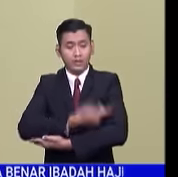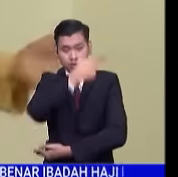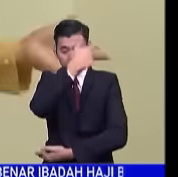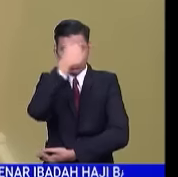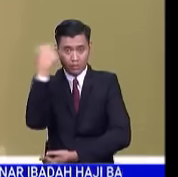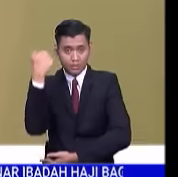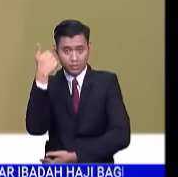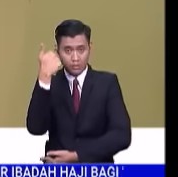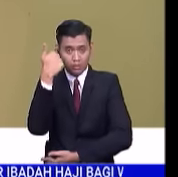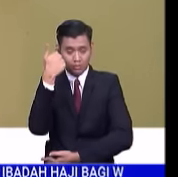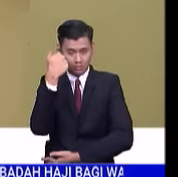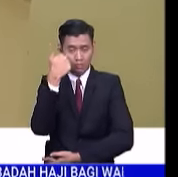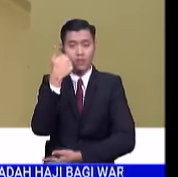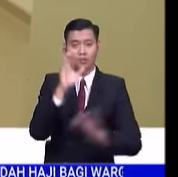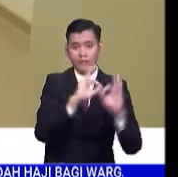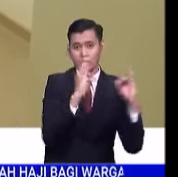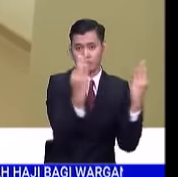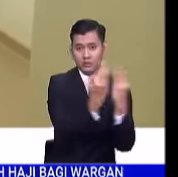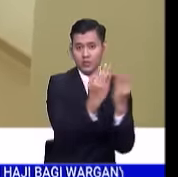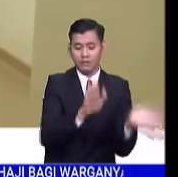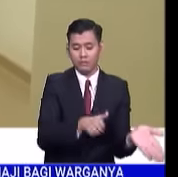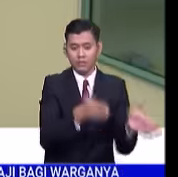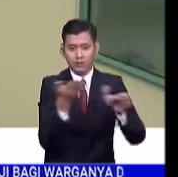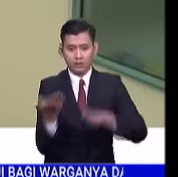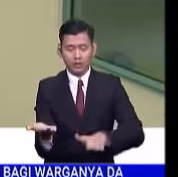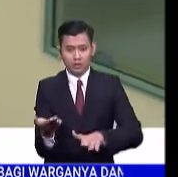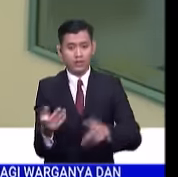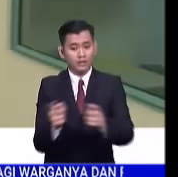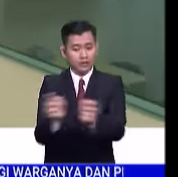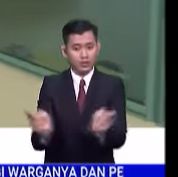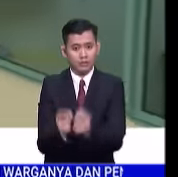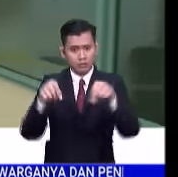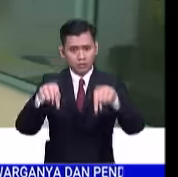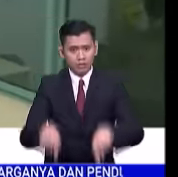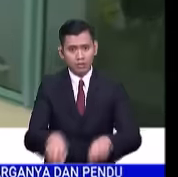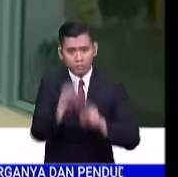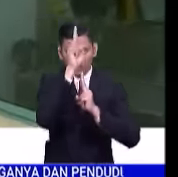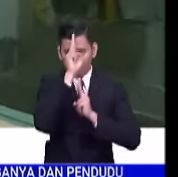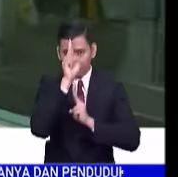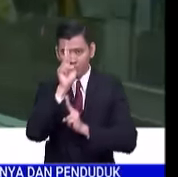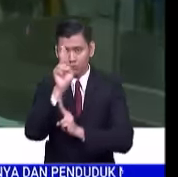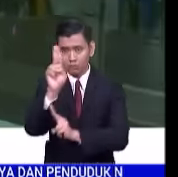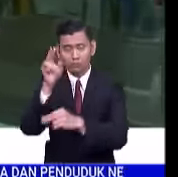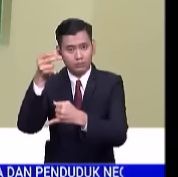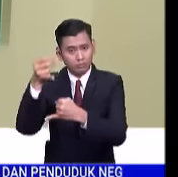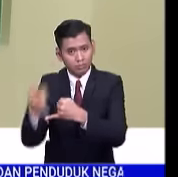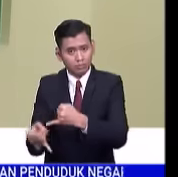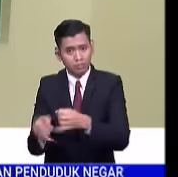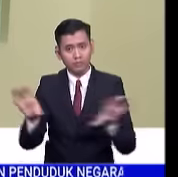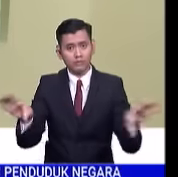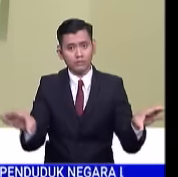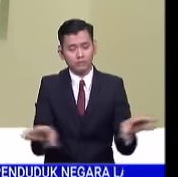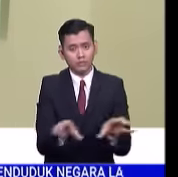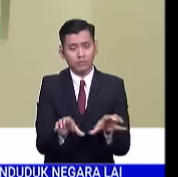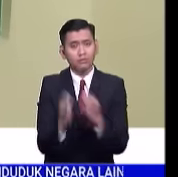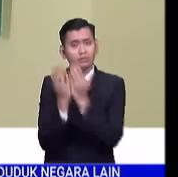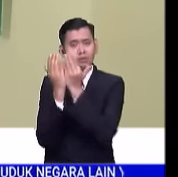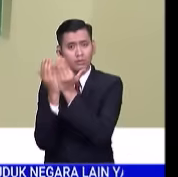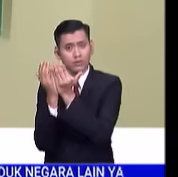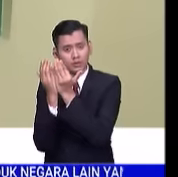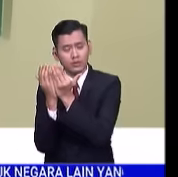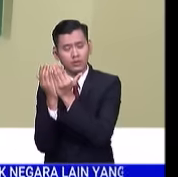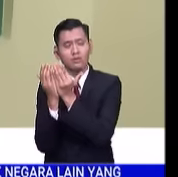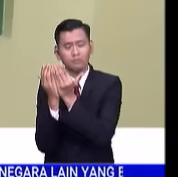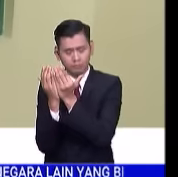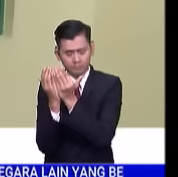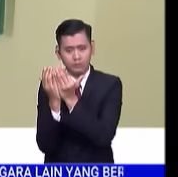COVID-19. Ini merupakan satu ruangan bagi waris memberi perkhidmatan terakhir ataupun melakukan upacara keagamaan